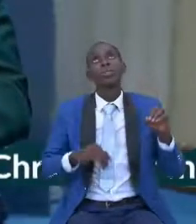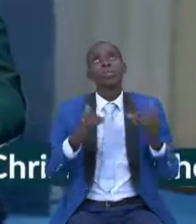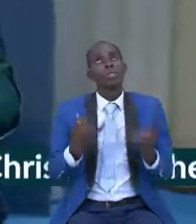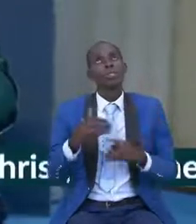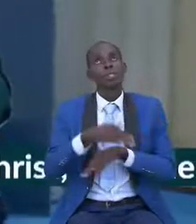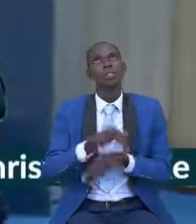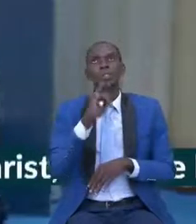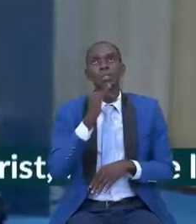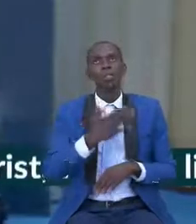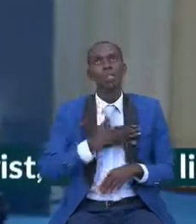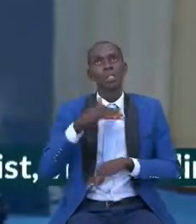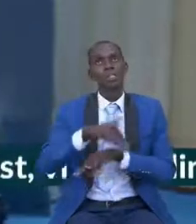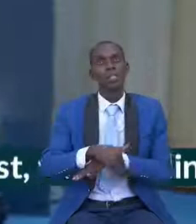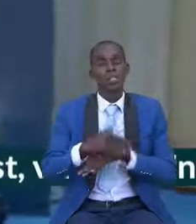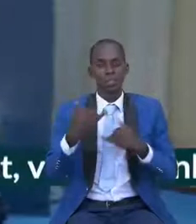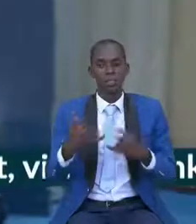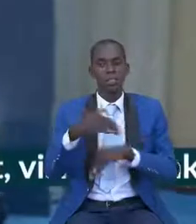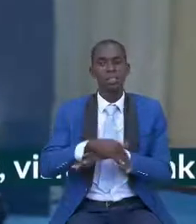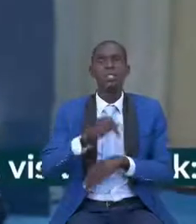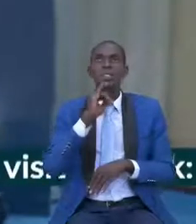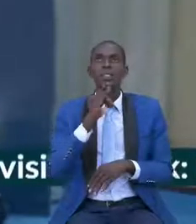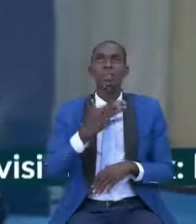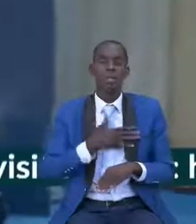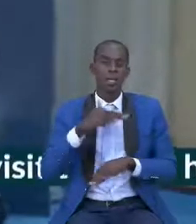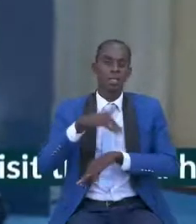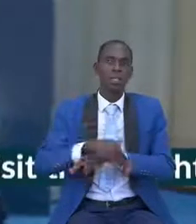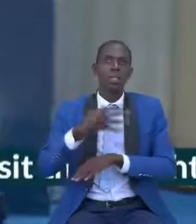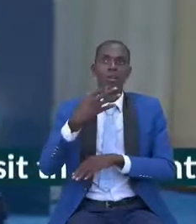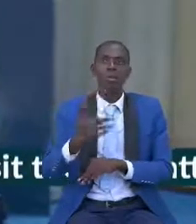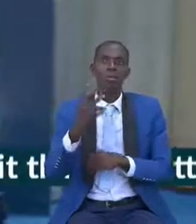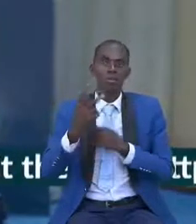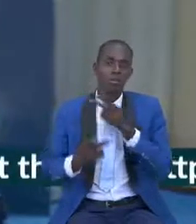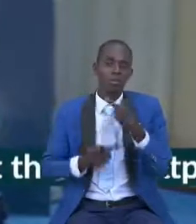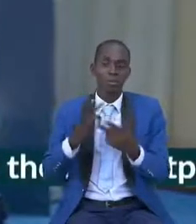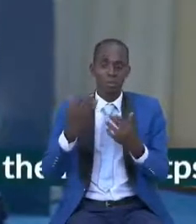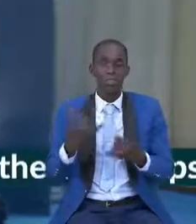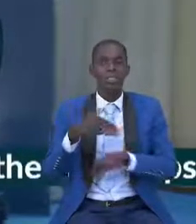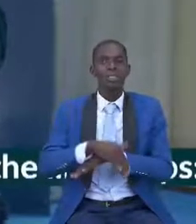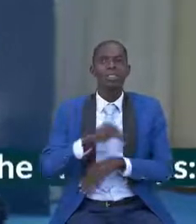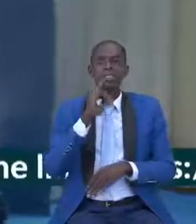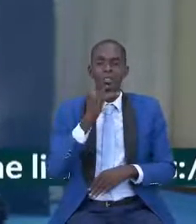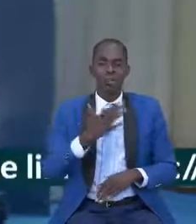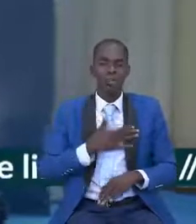en esprit de prière. Seigneur, ce soir, c'est ma soirée. C'est ma soirée de visitation.